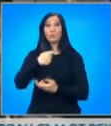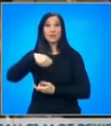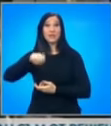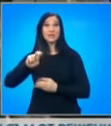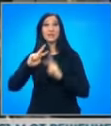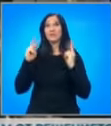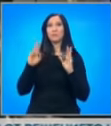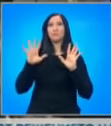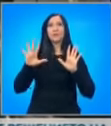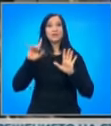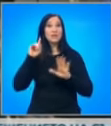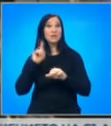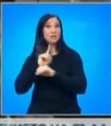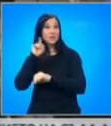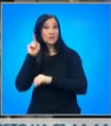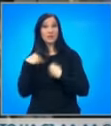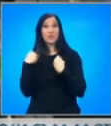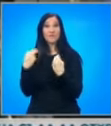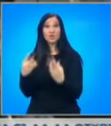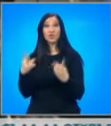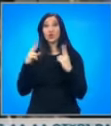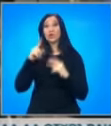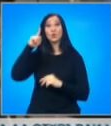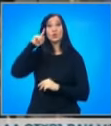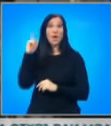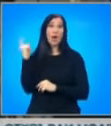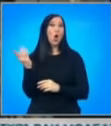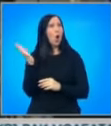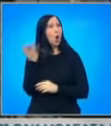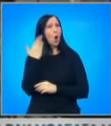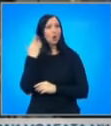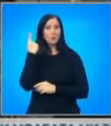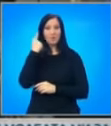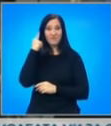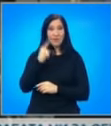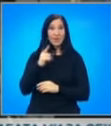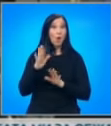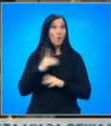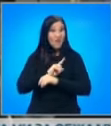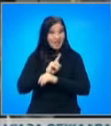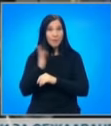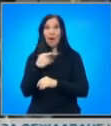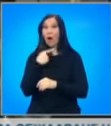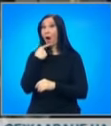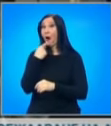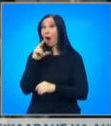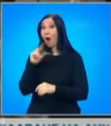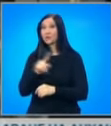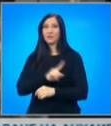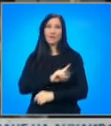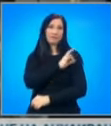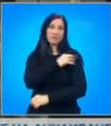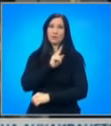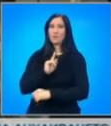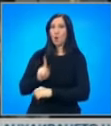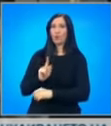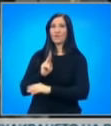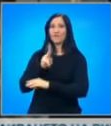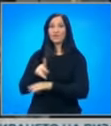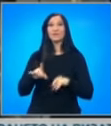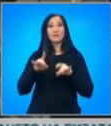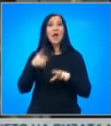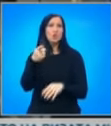света 10-11 дни, за да му връчат решение, за което се знаеше от първия ден. Ако те веднага бяха казали, че невакцинирани не могат да влизат в Австралия,